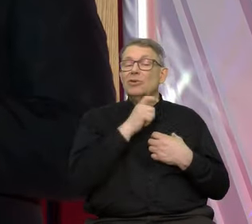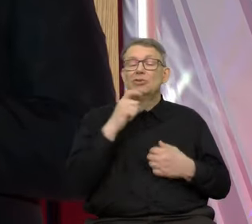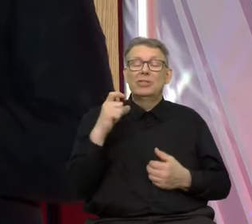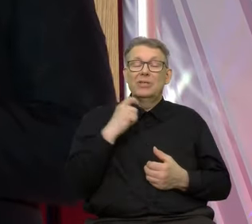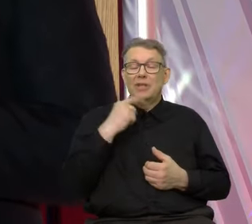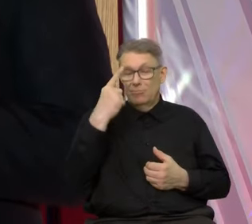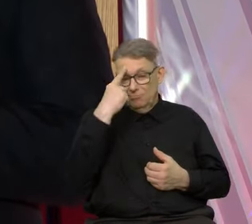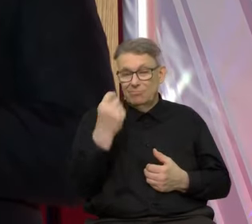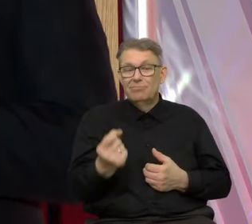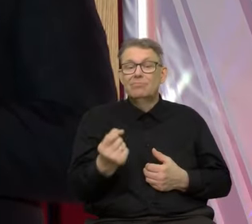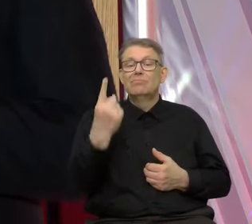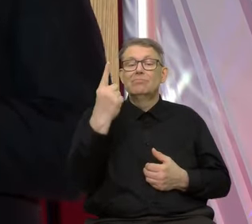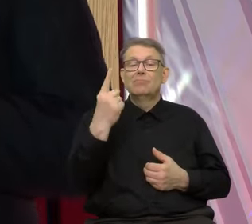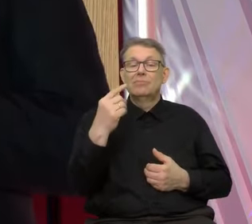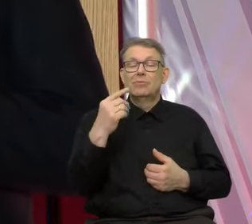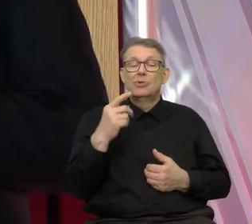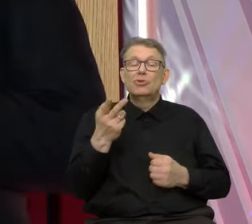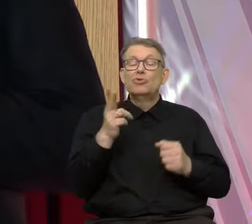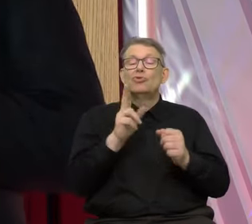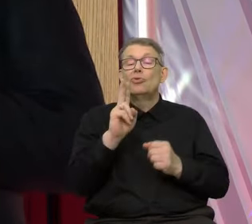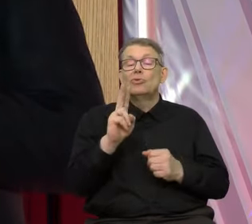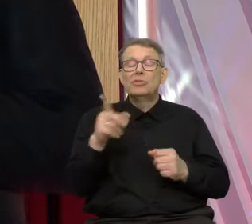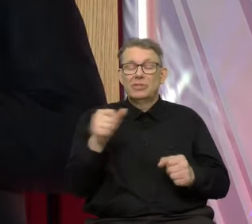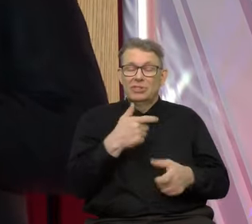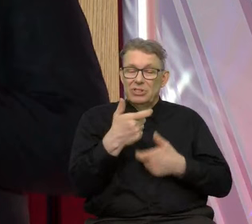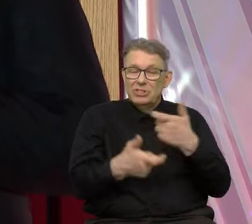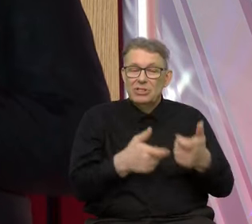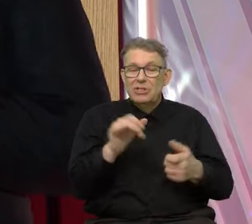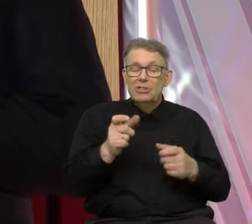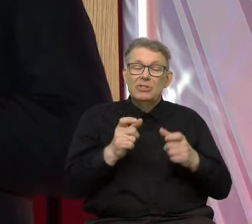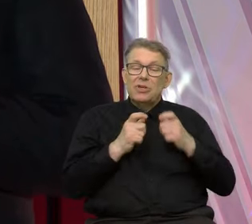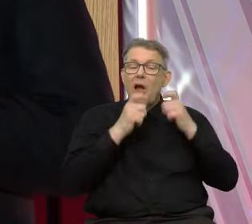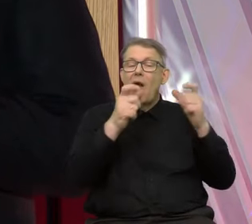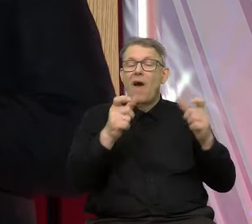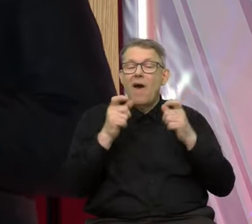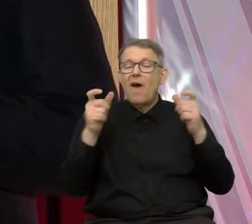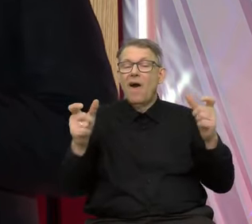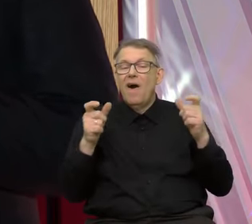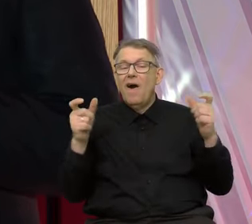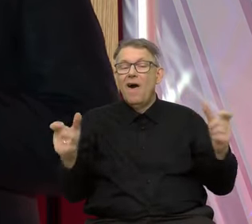którzy czynią i głoszą Boże miłosierdzie.